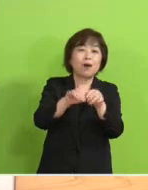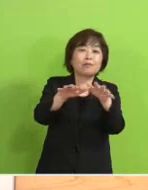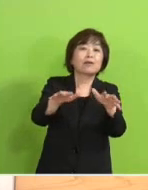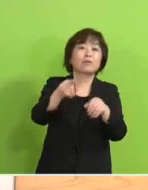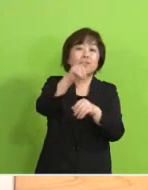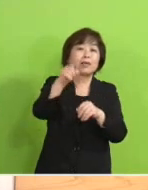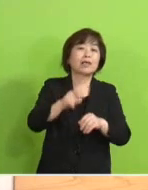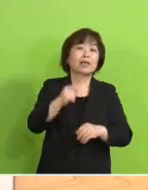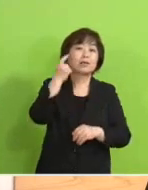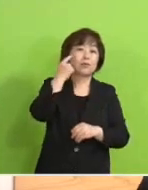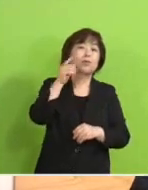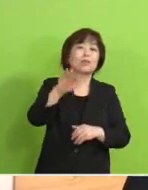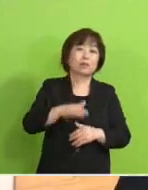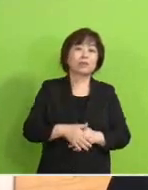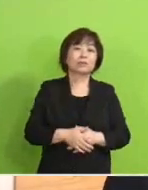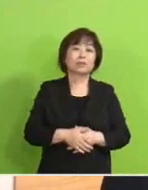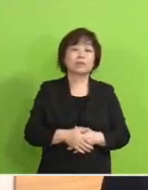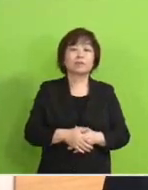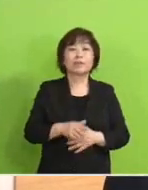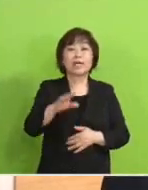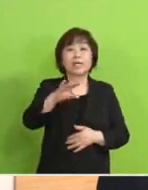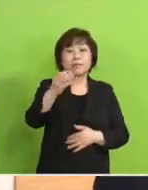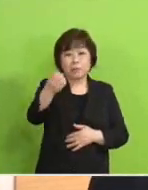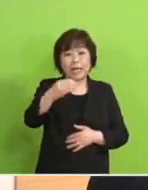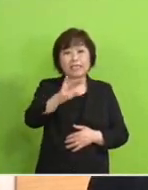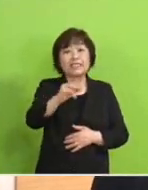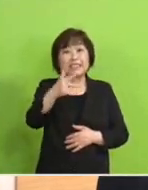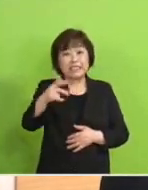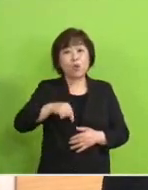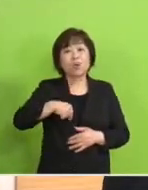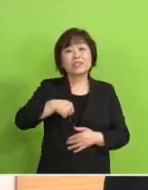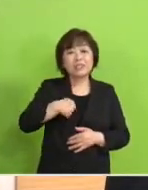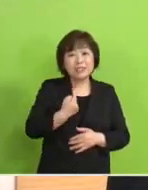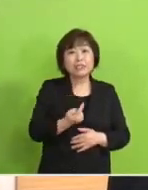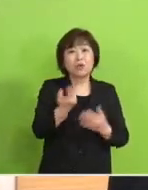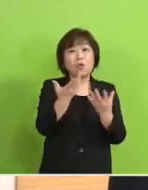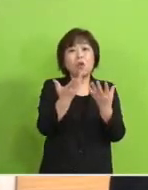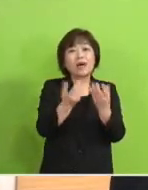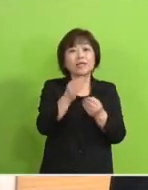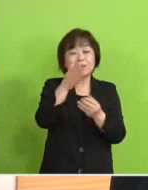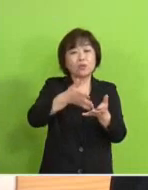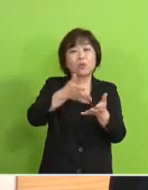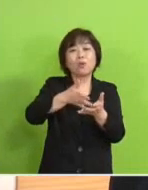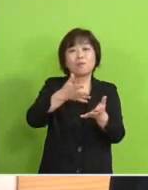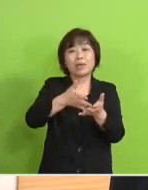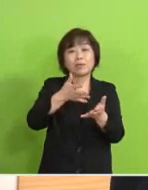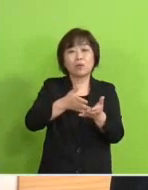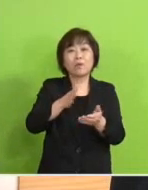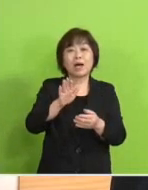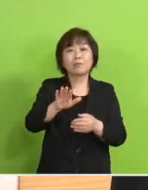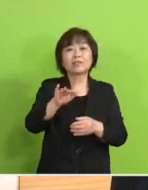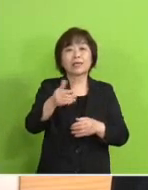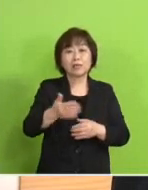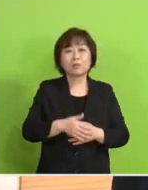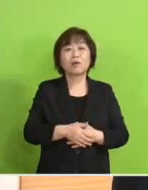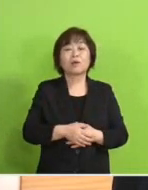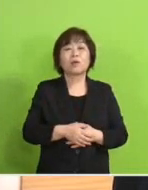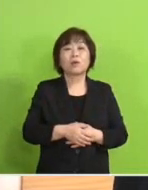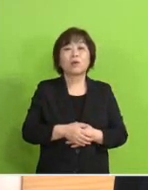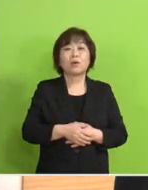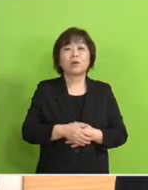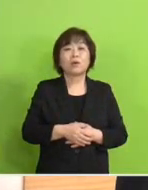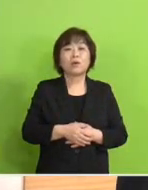。 知事ご自身昨日終わった後のコメントをされる際に涙も流されてたと思うんですけれ